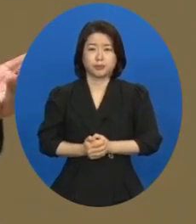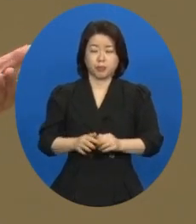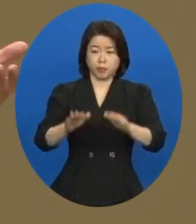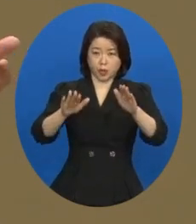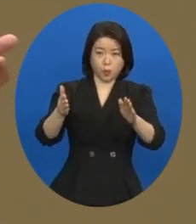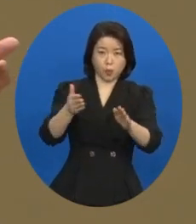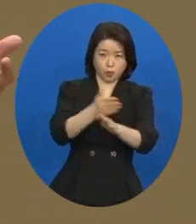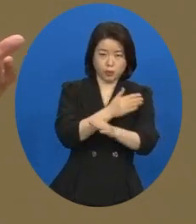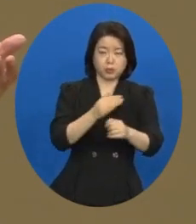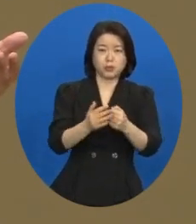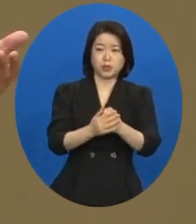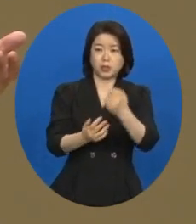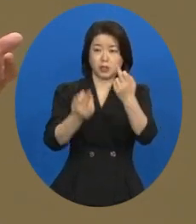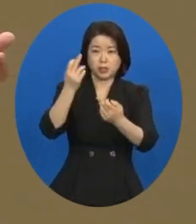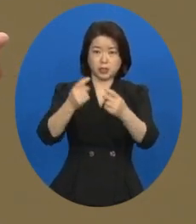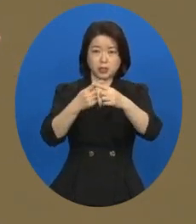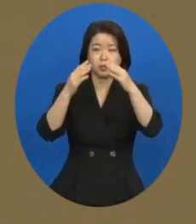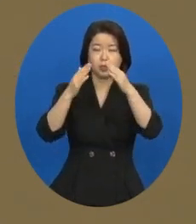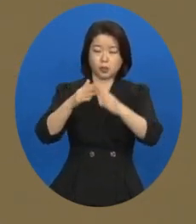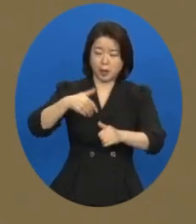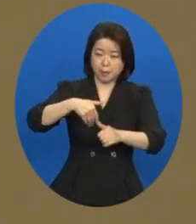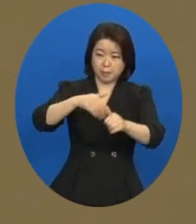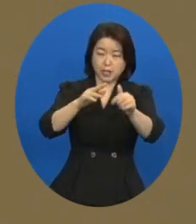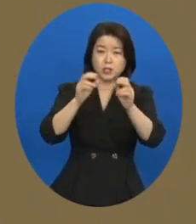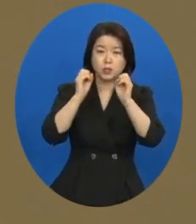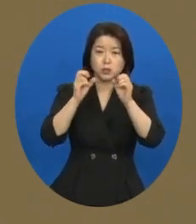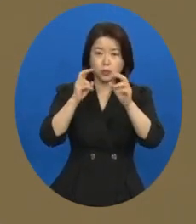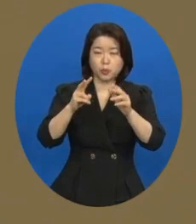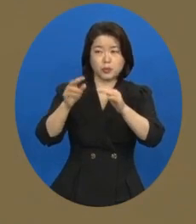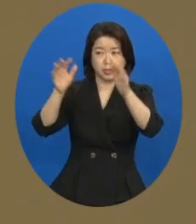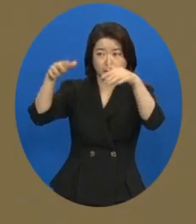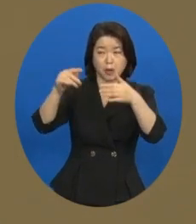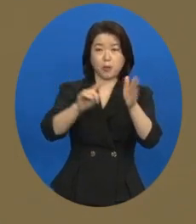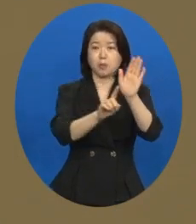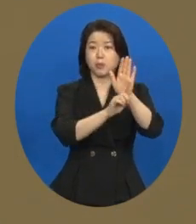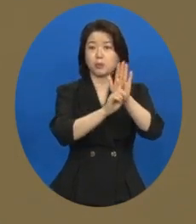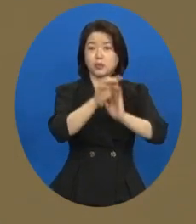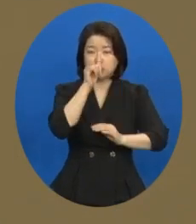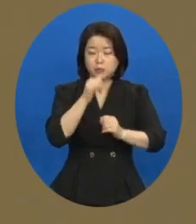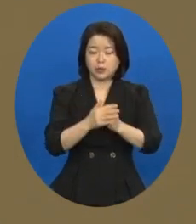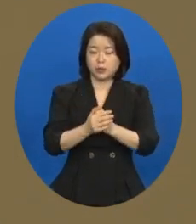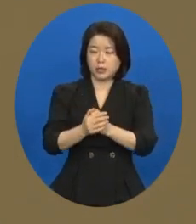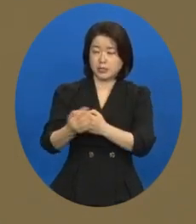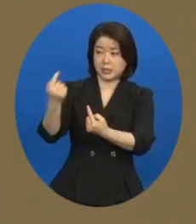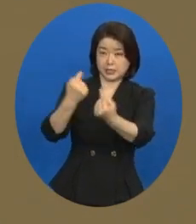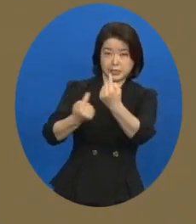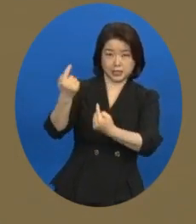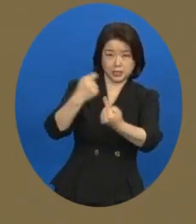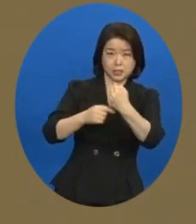오늘부터 형제교회 파송 선교사 나갑니다. 이제 신청을 하게 돼요.